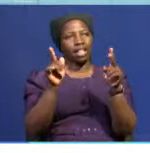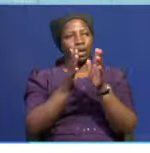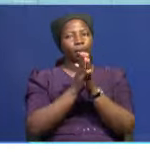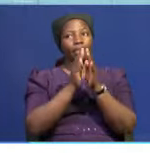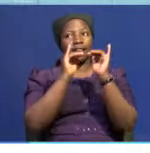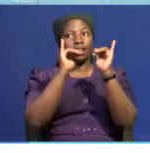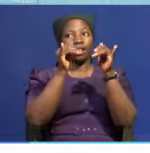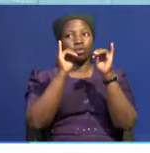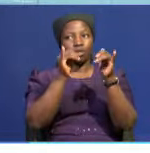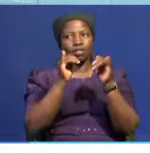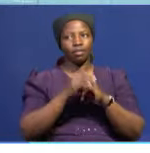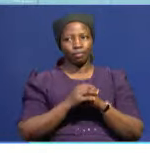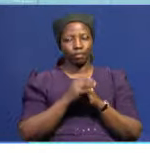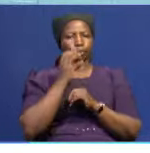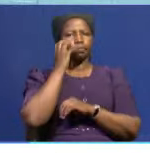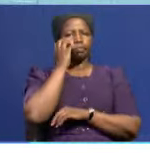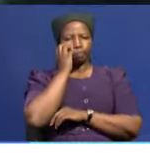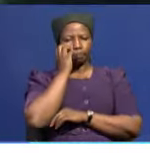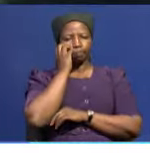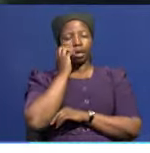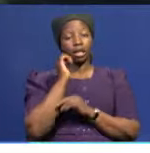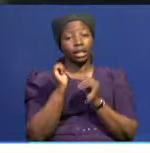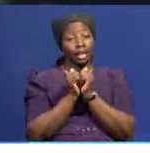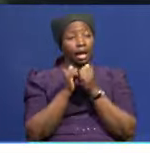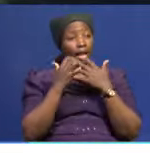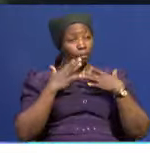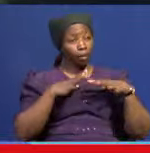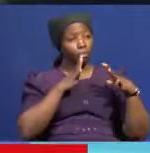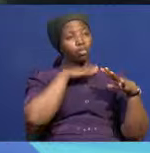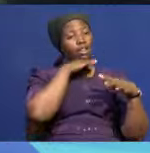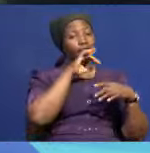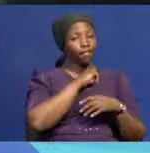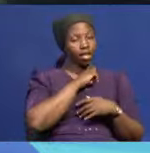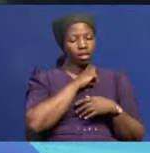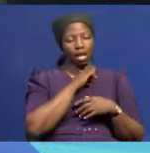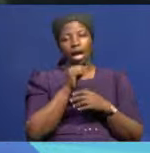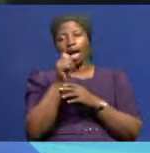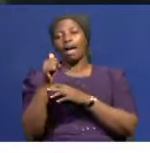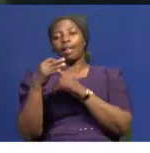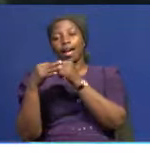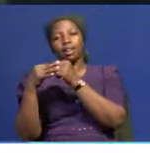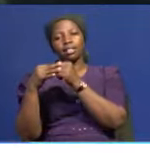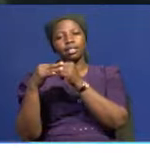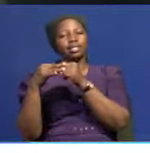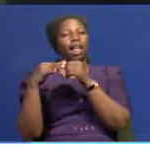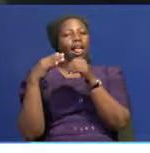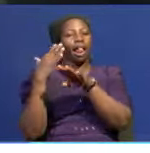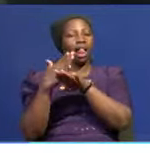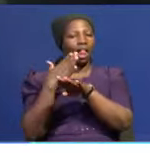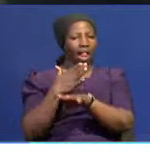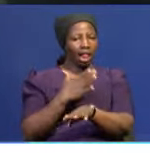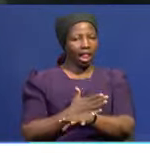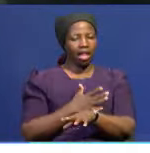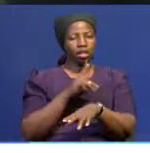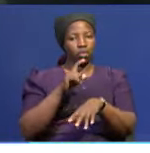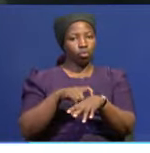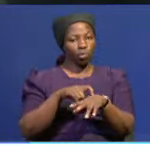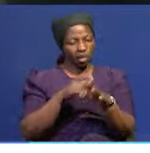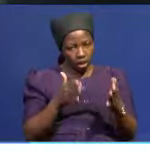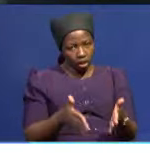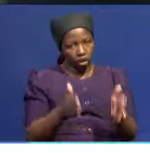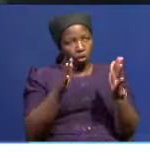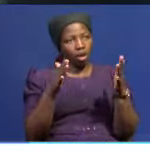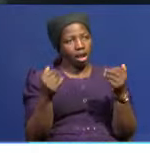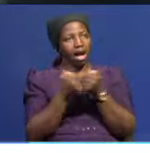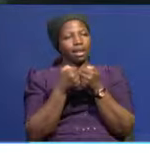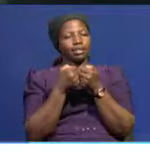taarifa ya tanzia. Watu 10 wamefariki na wengine 8 kujeruhiwa kwenye ajali ya barabarani iliyohusisha matatu na trailer